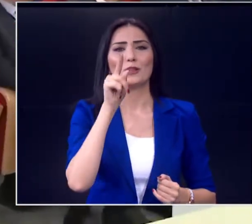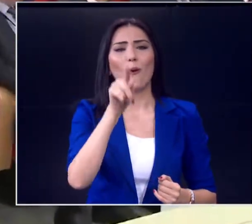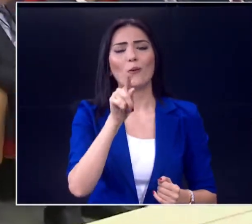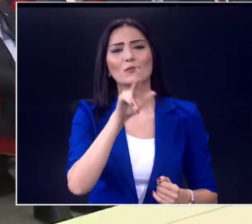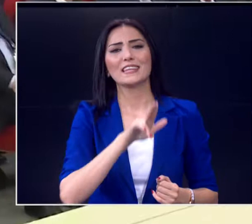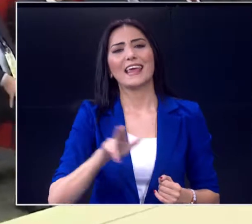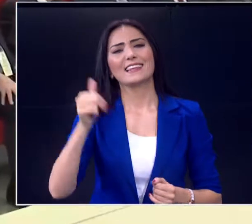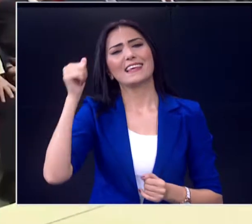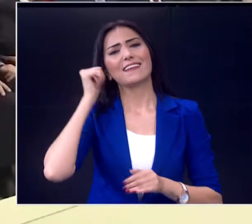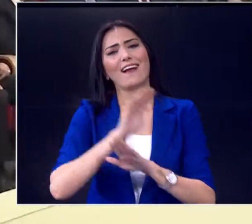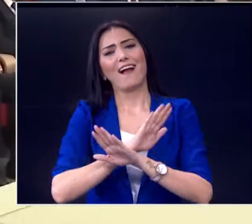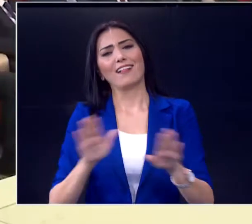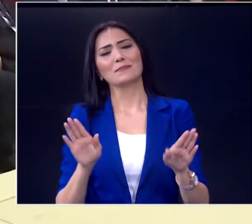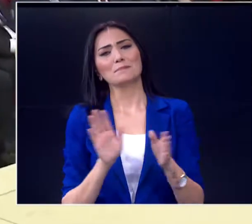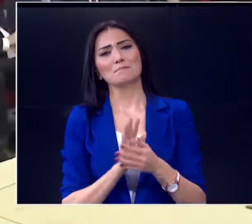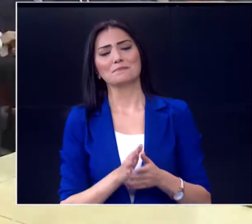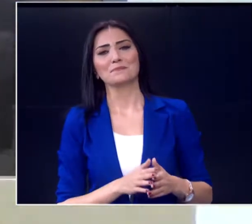2017 geride kaldı.